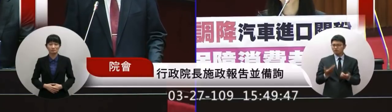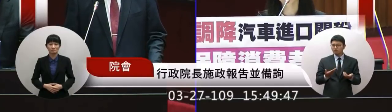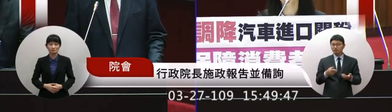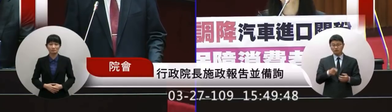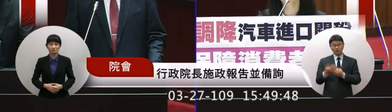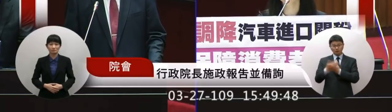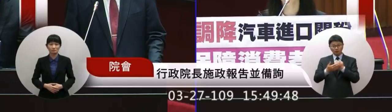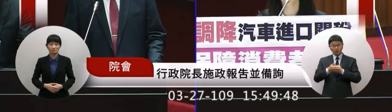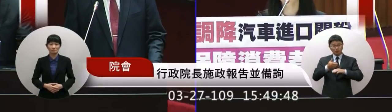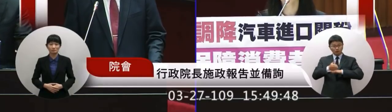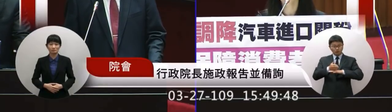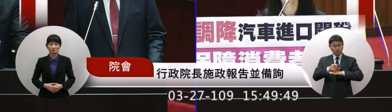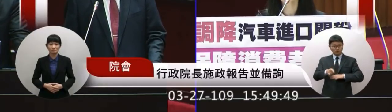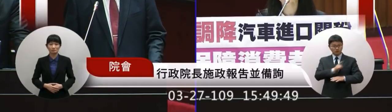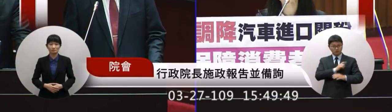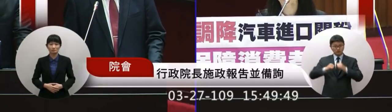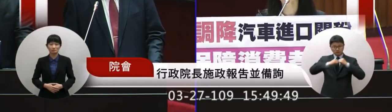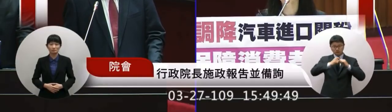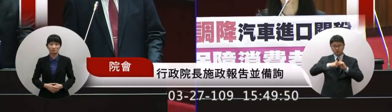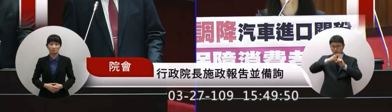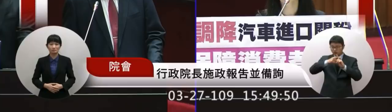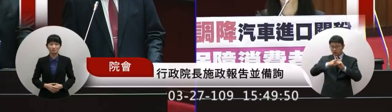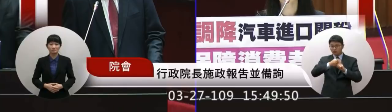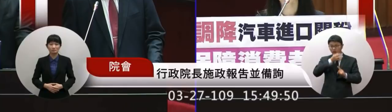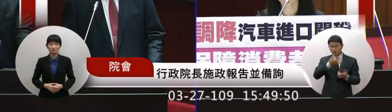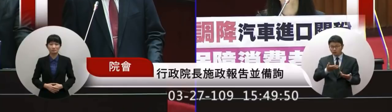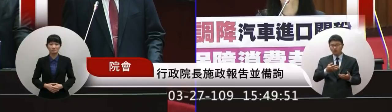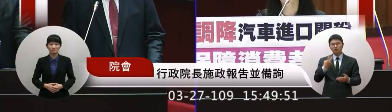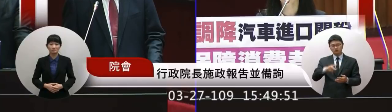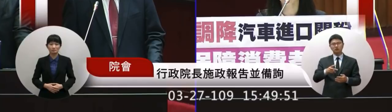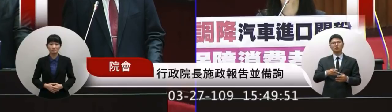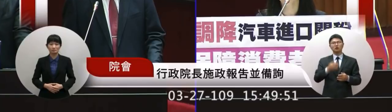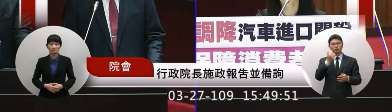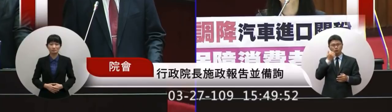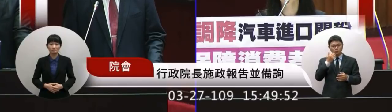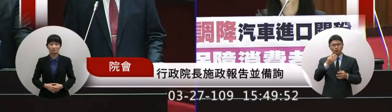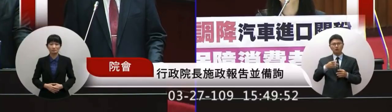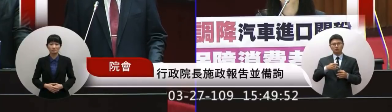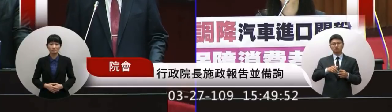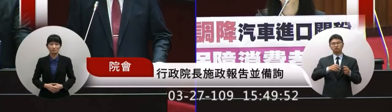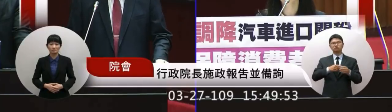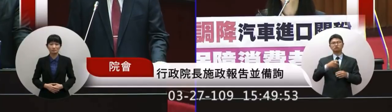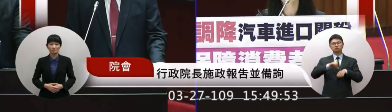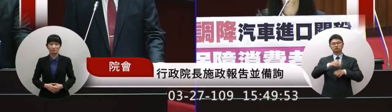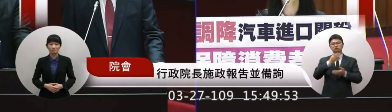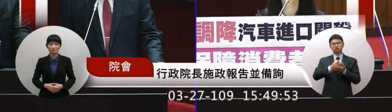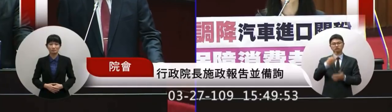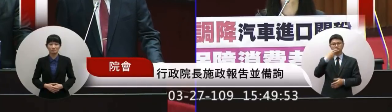障不代表汽车有竞争力，而是应该加入更多的市场，才能够提升我国。